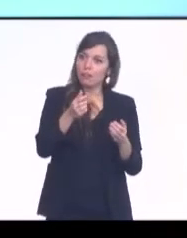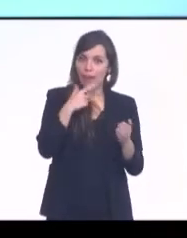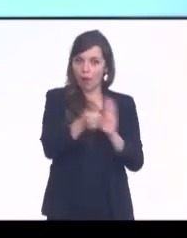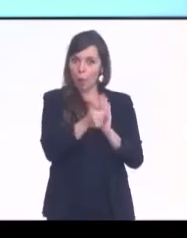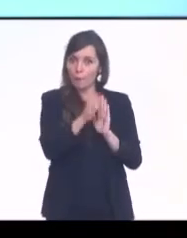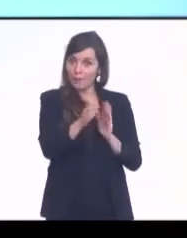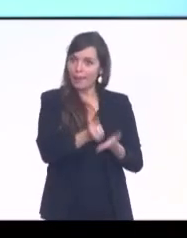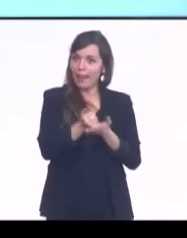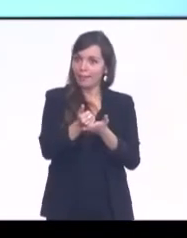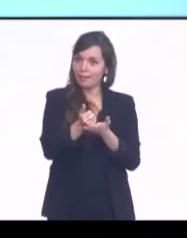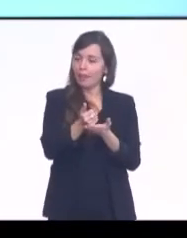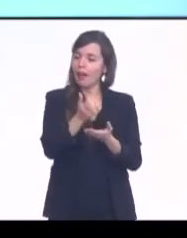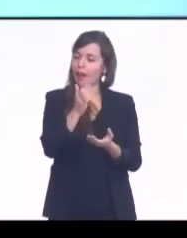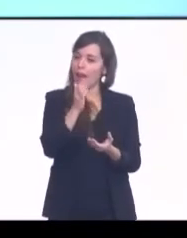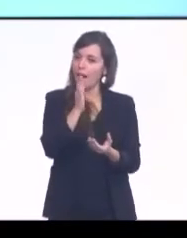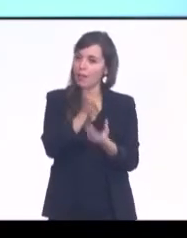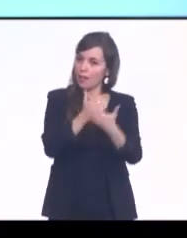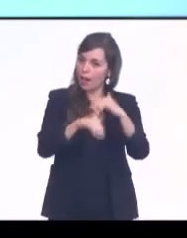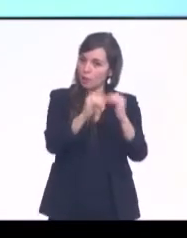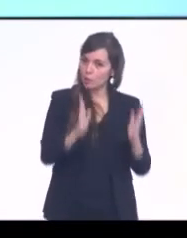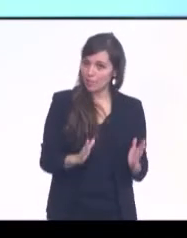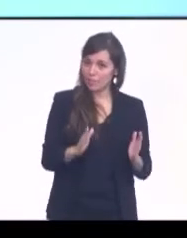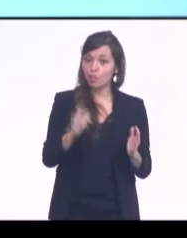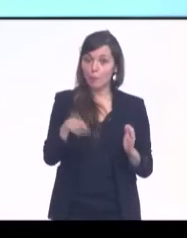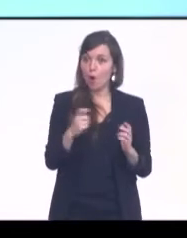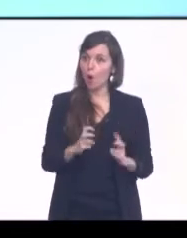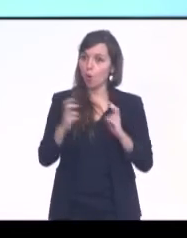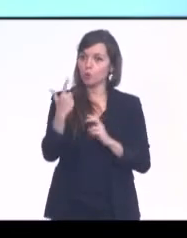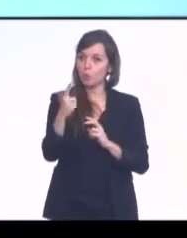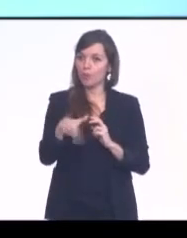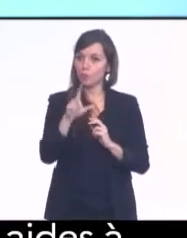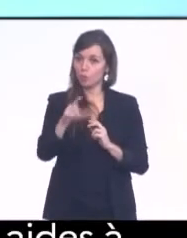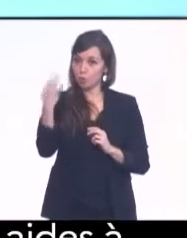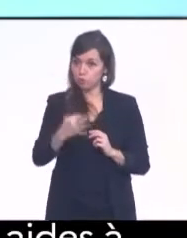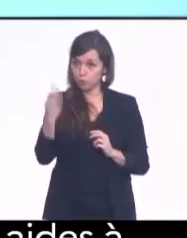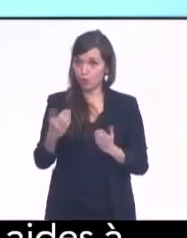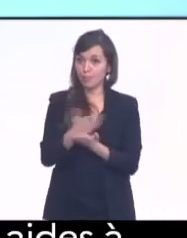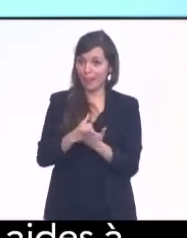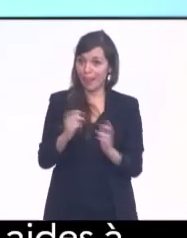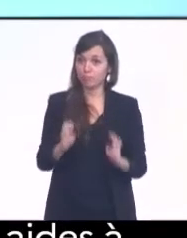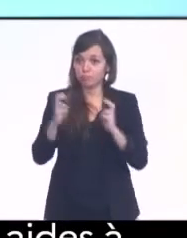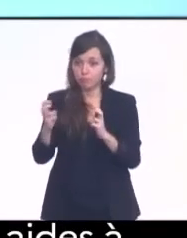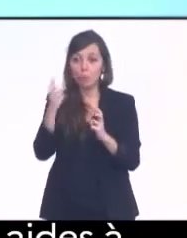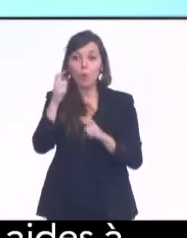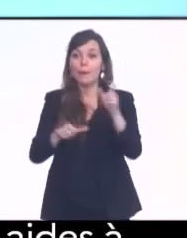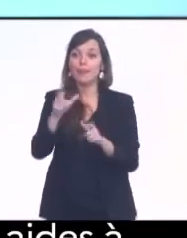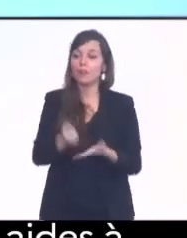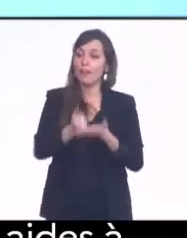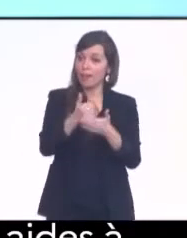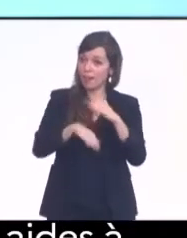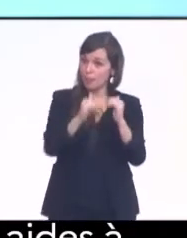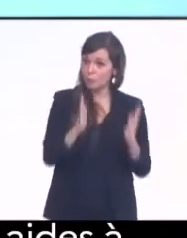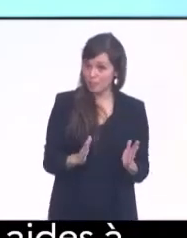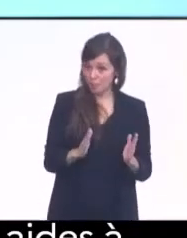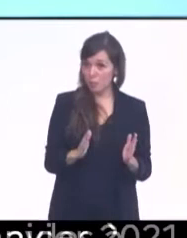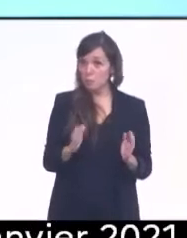a validé une hausse de 2,2% en janvier 2021 des salaires dans la branche des services associatifs d'aide à domicile et ouvert la porte à